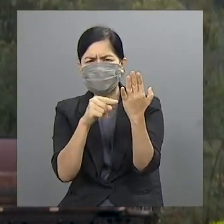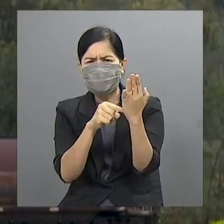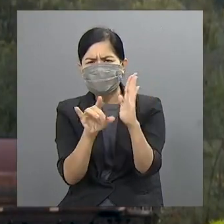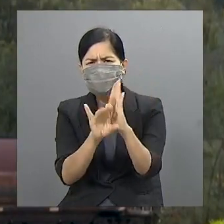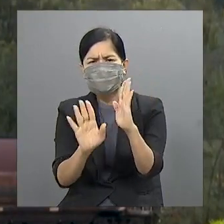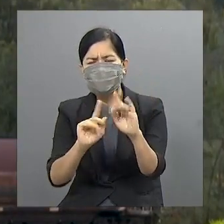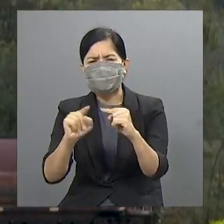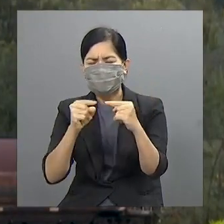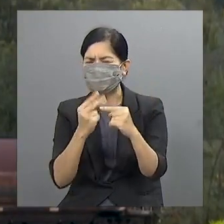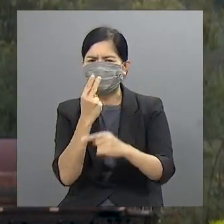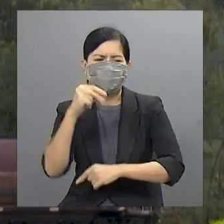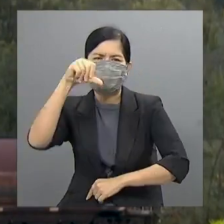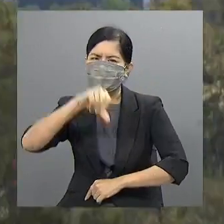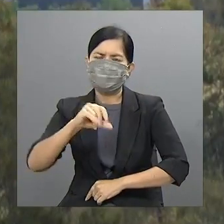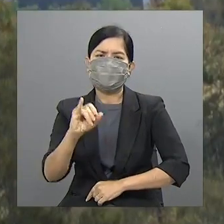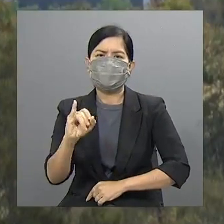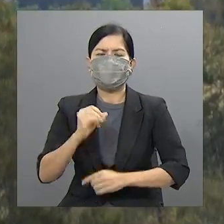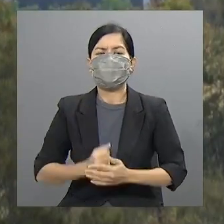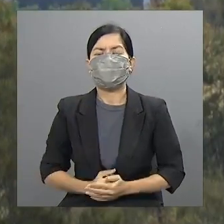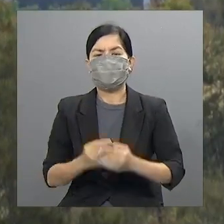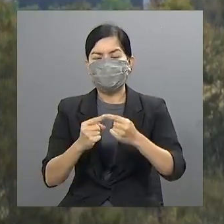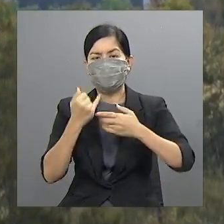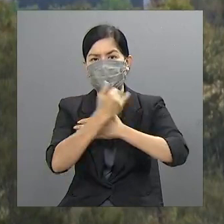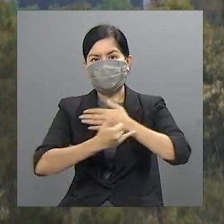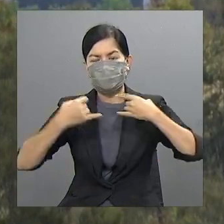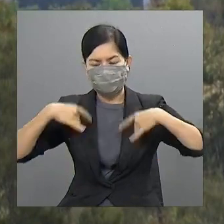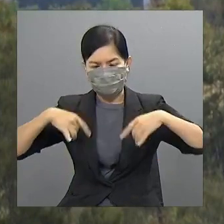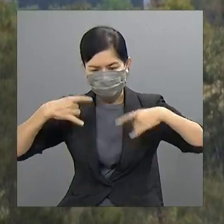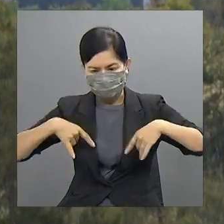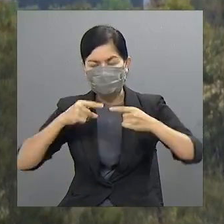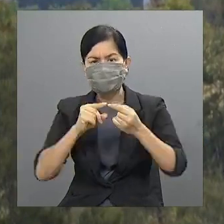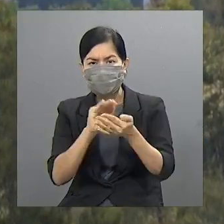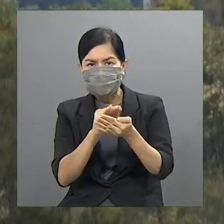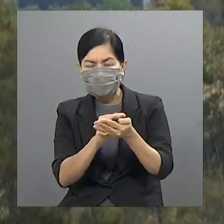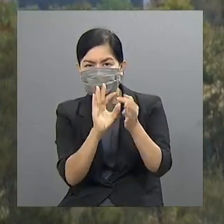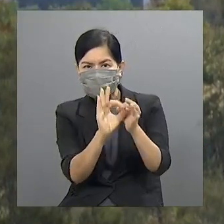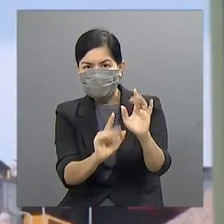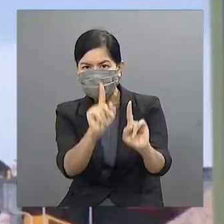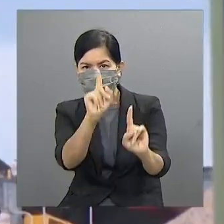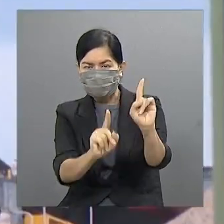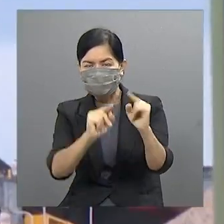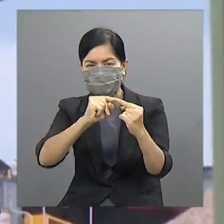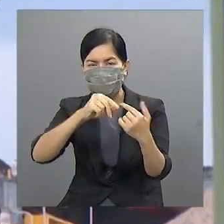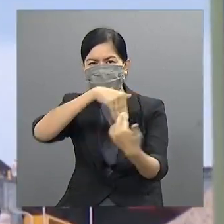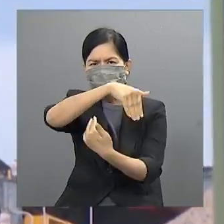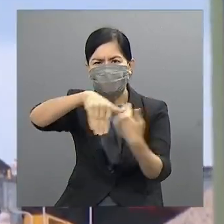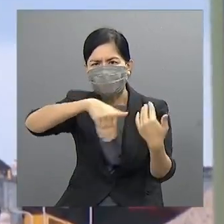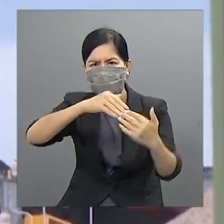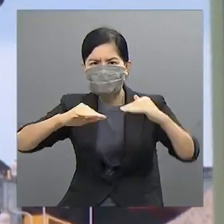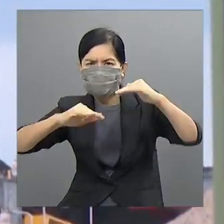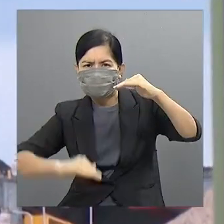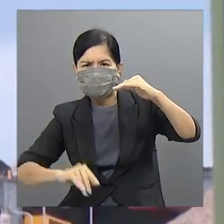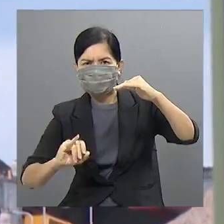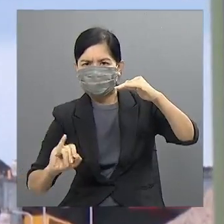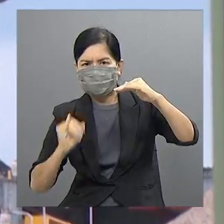ออสเตรเลียนะคะเขาได้คะแนนนโยบายสิ่งแวดล้อมลดน้อยลงทุกปีเลยค่ะส่วนหนึ่งเป็นเพราะว่าขาดแผนระดับชาติในการ